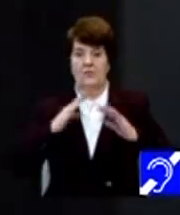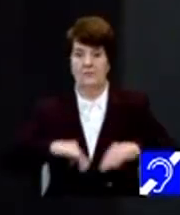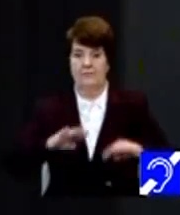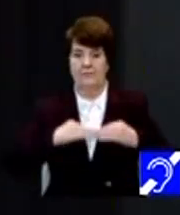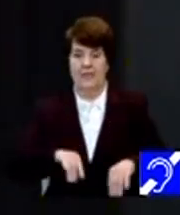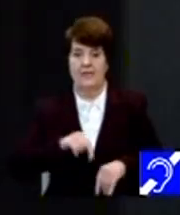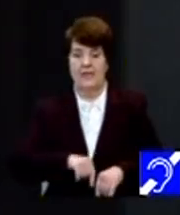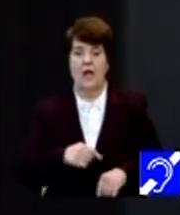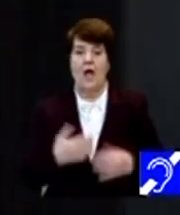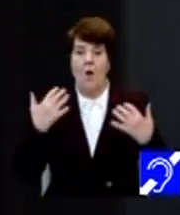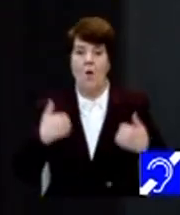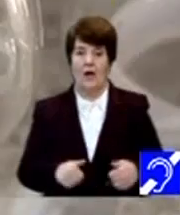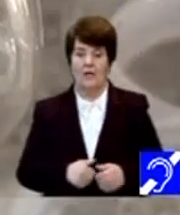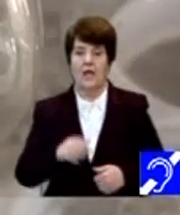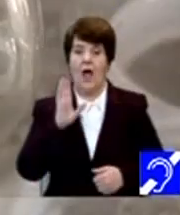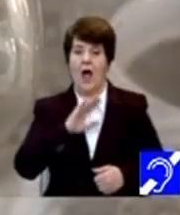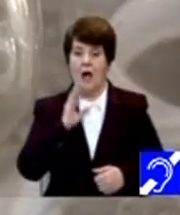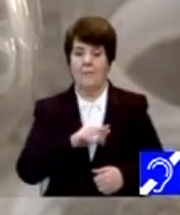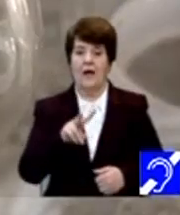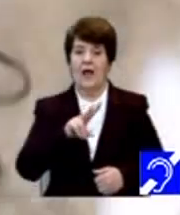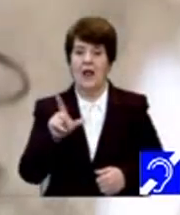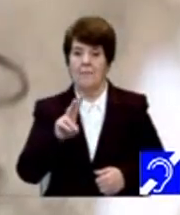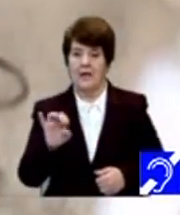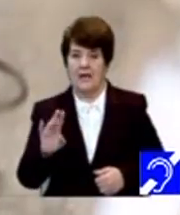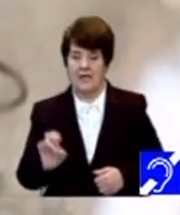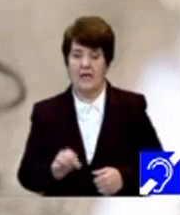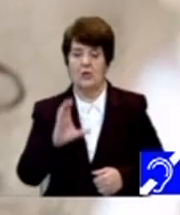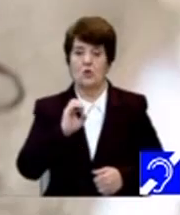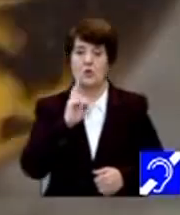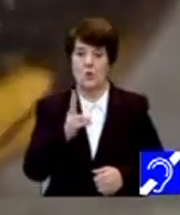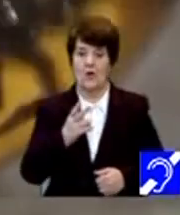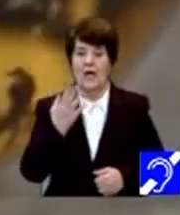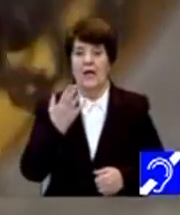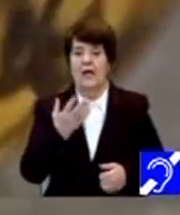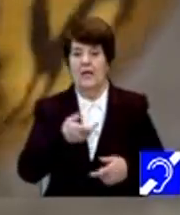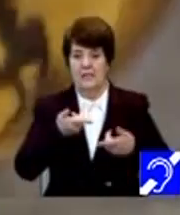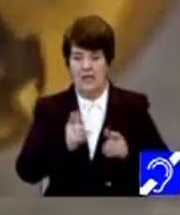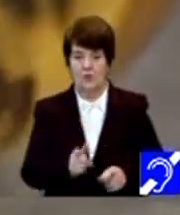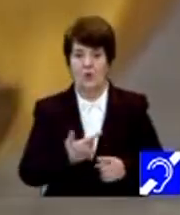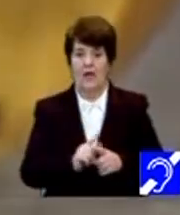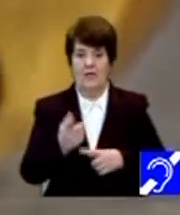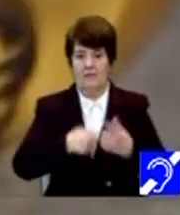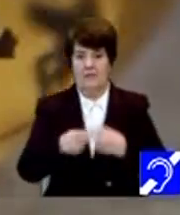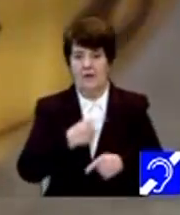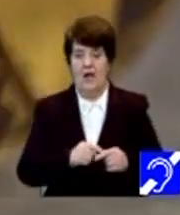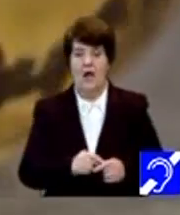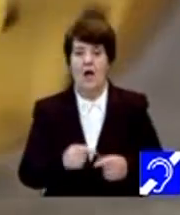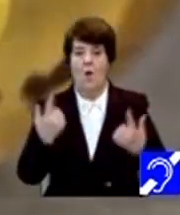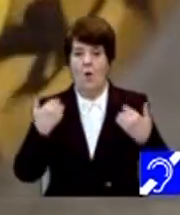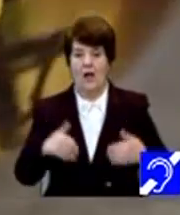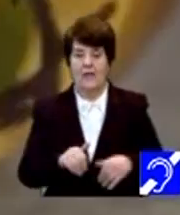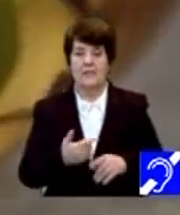a elimina toxinele din organism. Apa cu lămâie și ghimbir, ceaiurile sau sucurile naturale contribuie foarte mult la